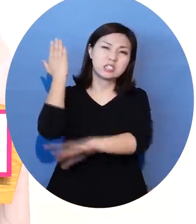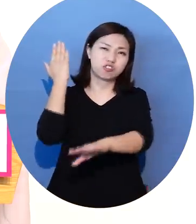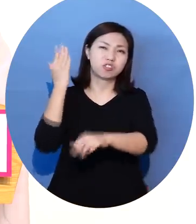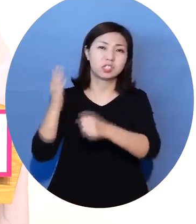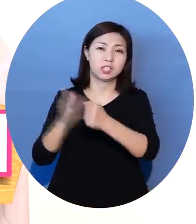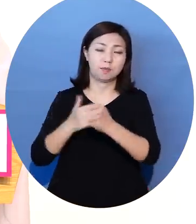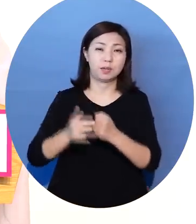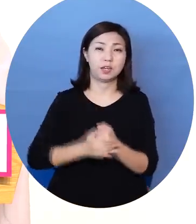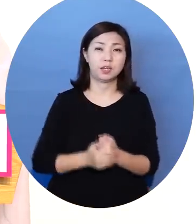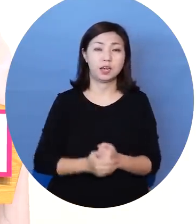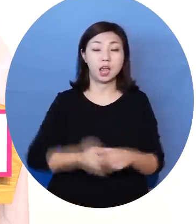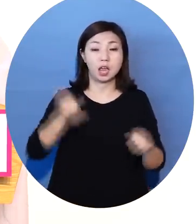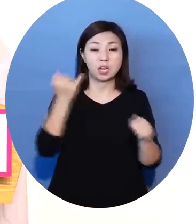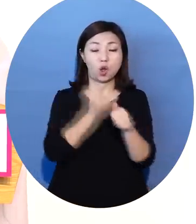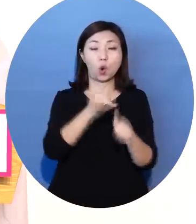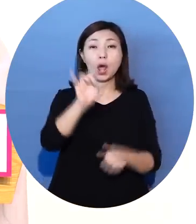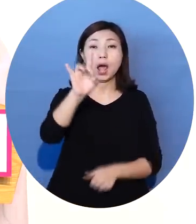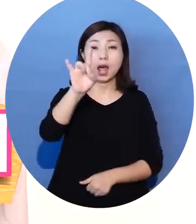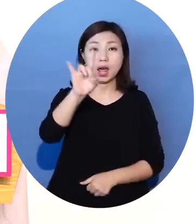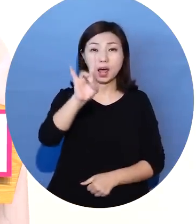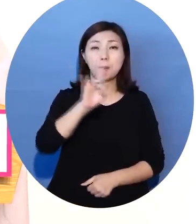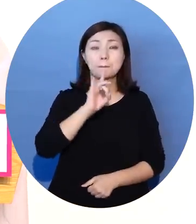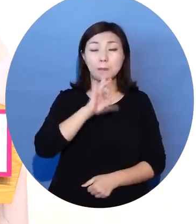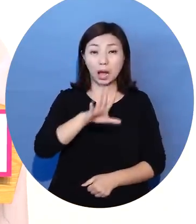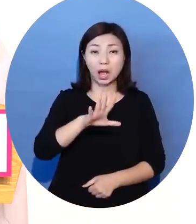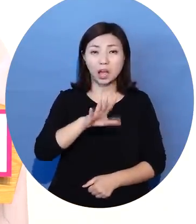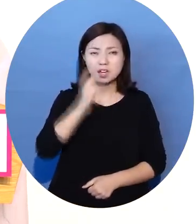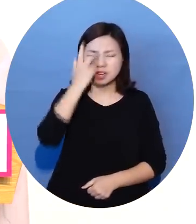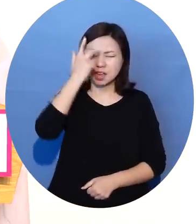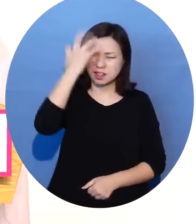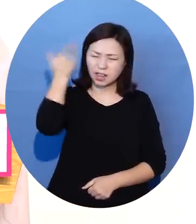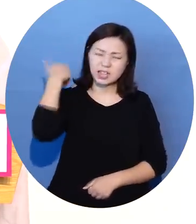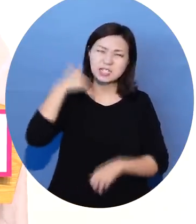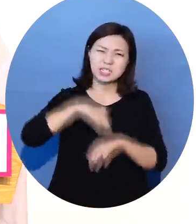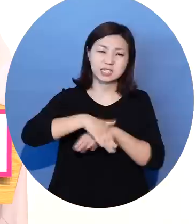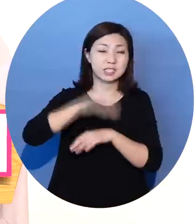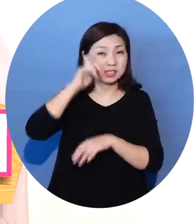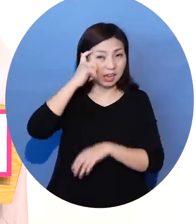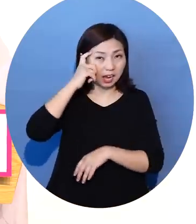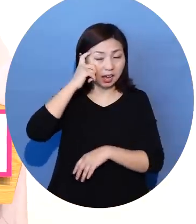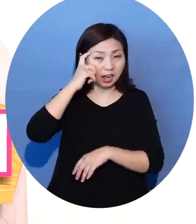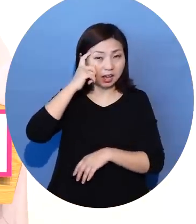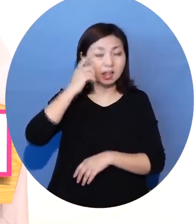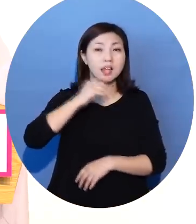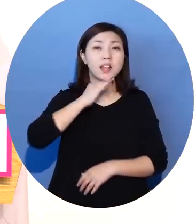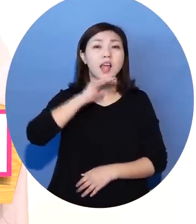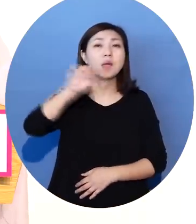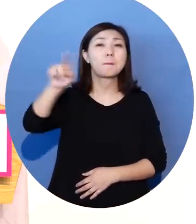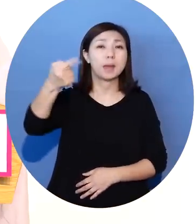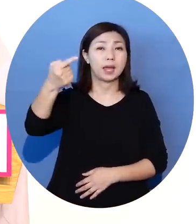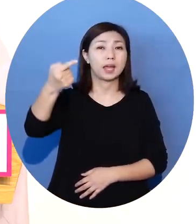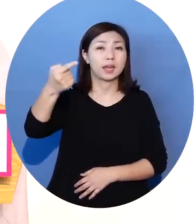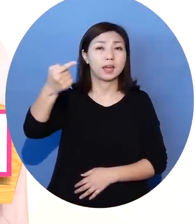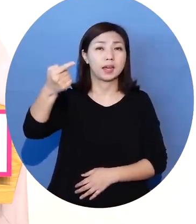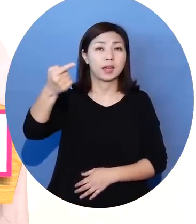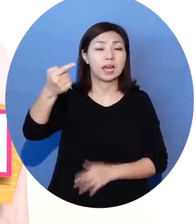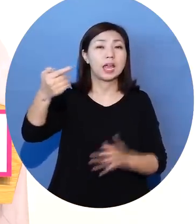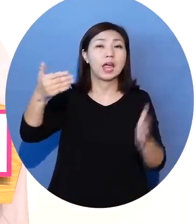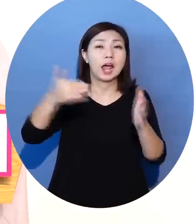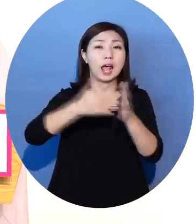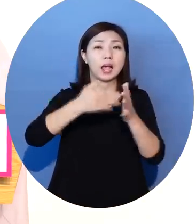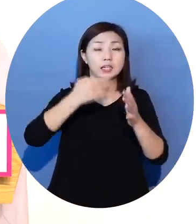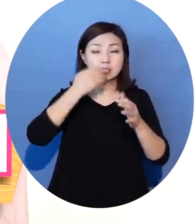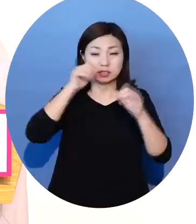두고, 그러니까 결혼을 한 번밖에 못 한다는 건 옛날 생각이고, 100세까지 산다는 거는 뭐다? 요즘